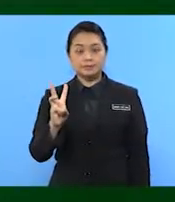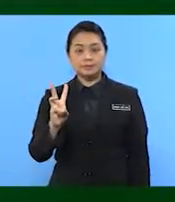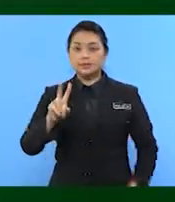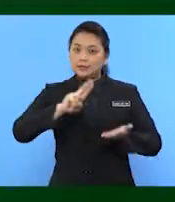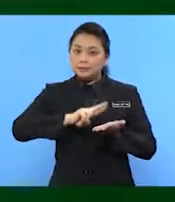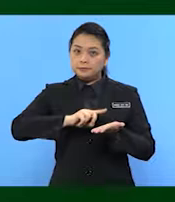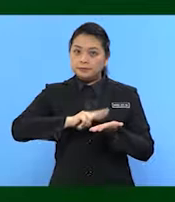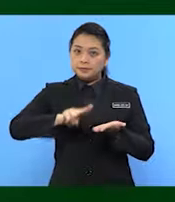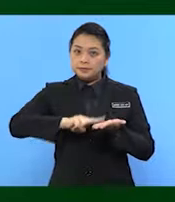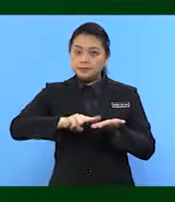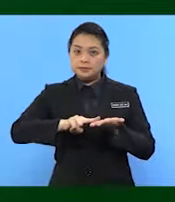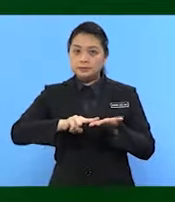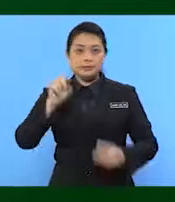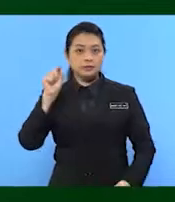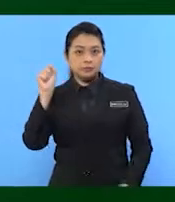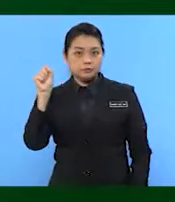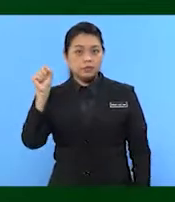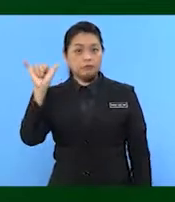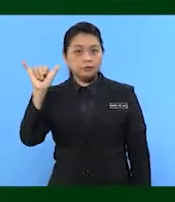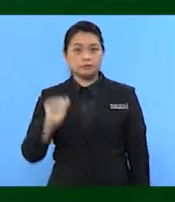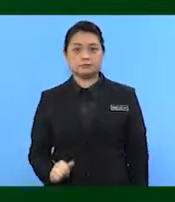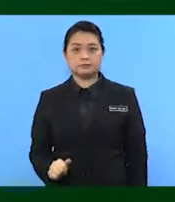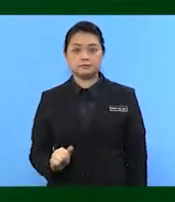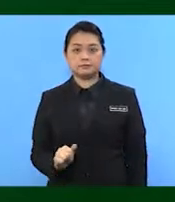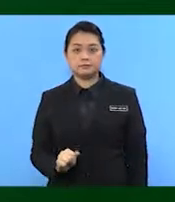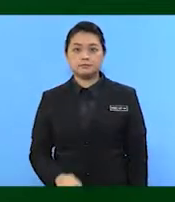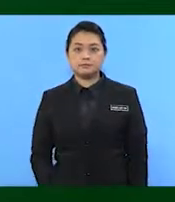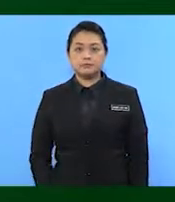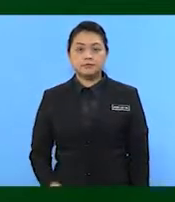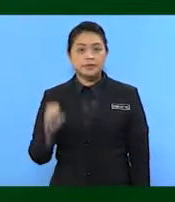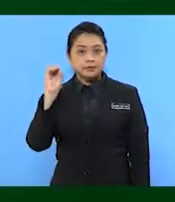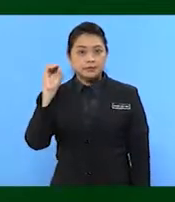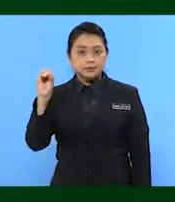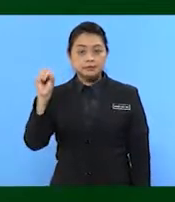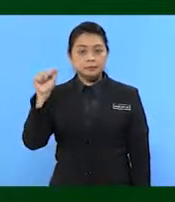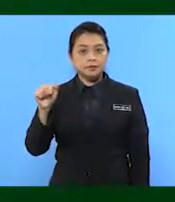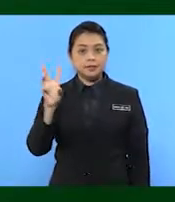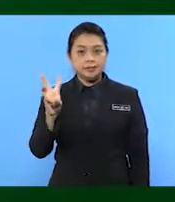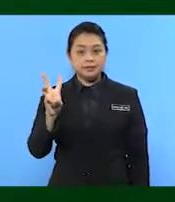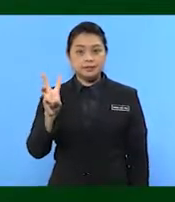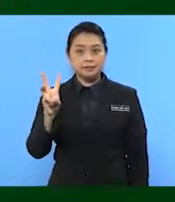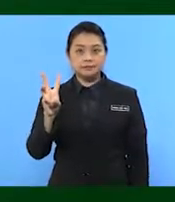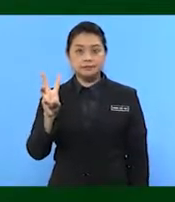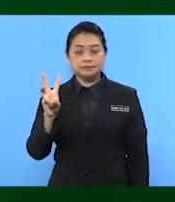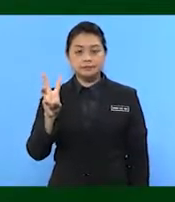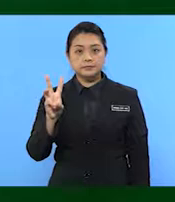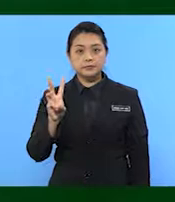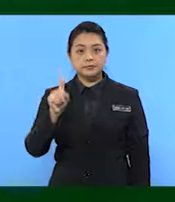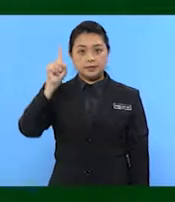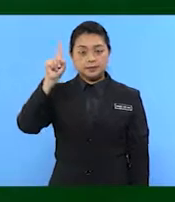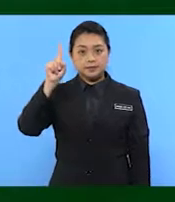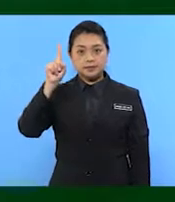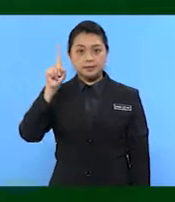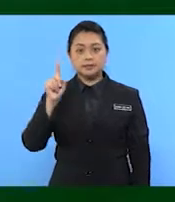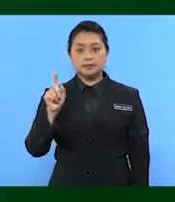dibaca daripada koordinat Y, iaitu sifar perpuluhan 6 unit ke atas dari